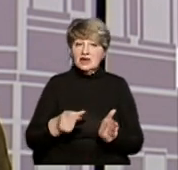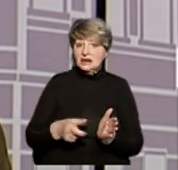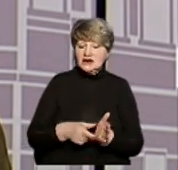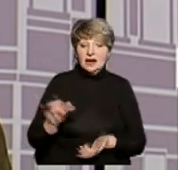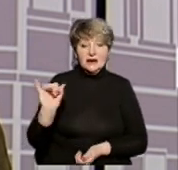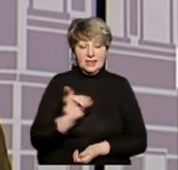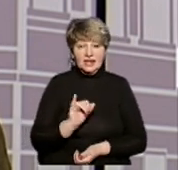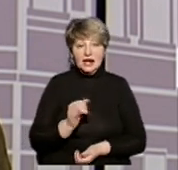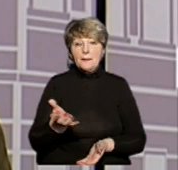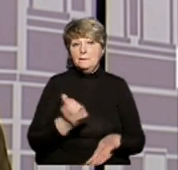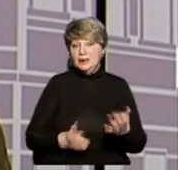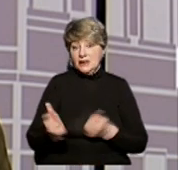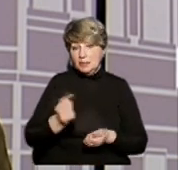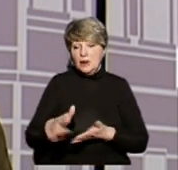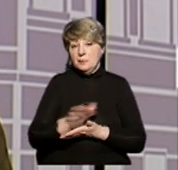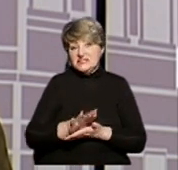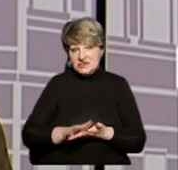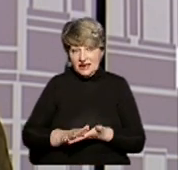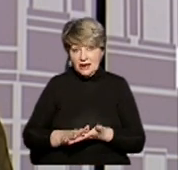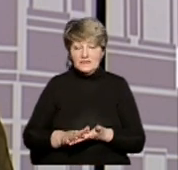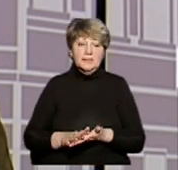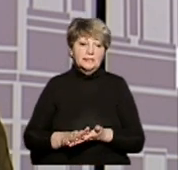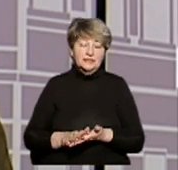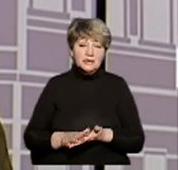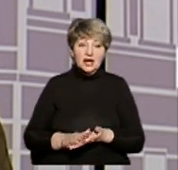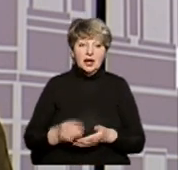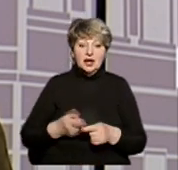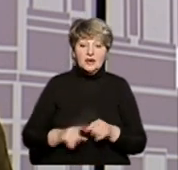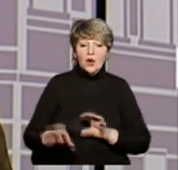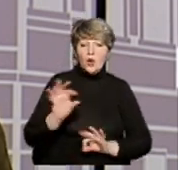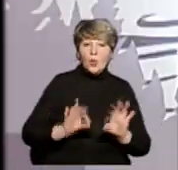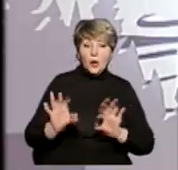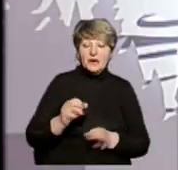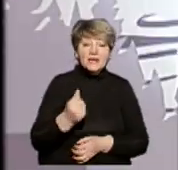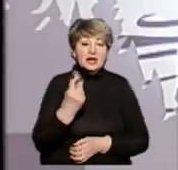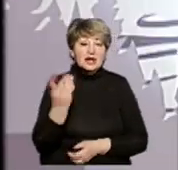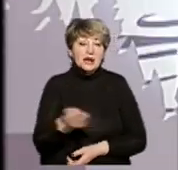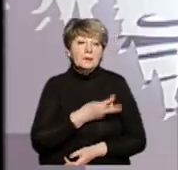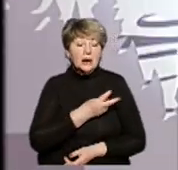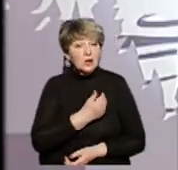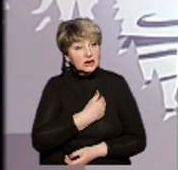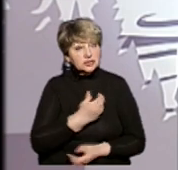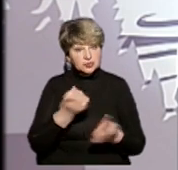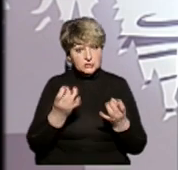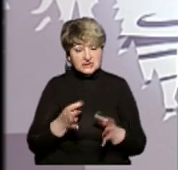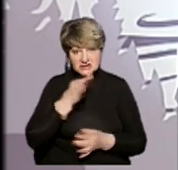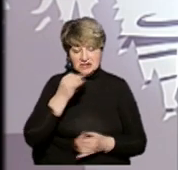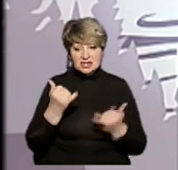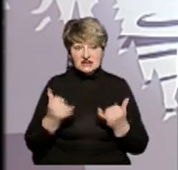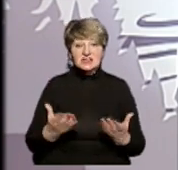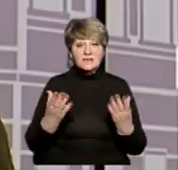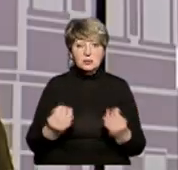і приймаємо ці заяви, збираємо кількість бажаючих. Хочу просто сказати, що на сьогоднішній день